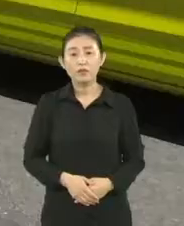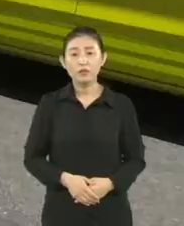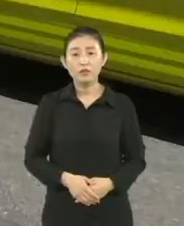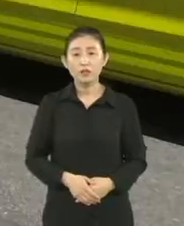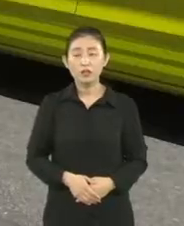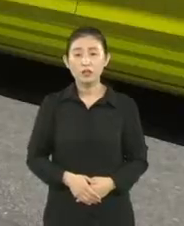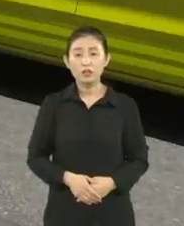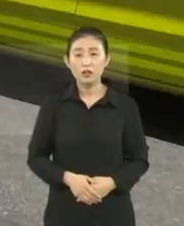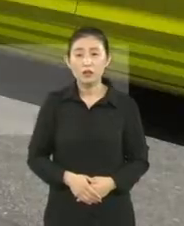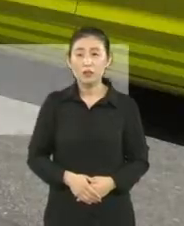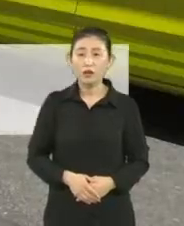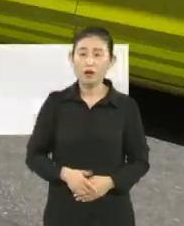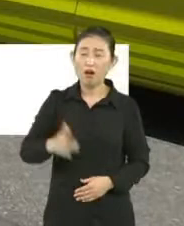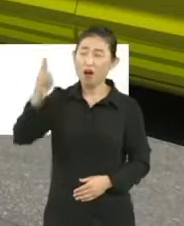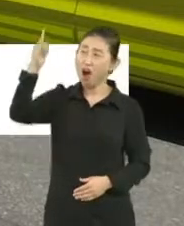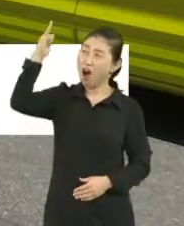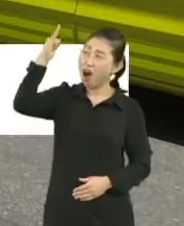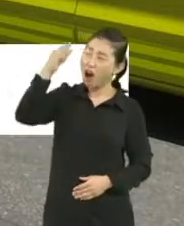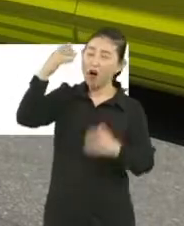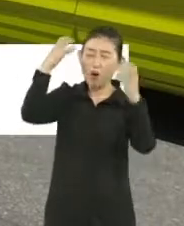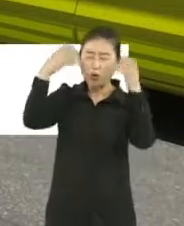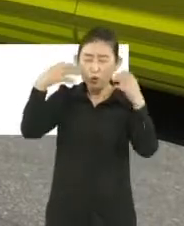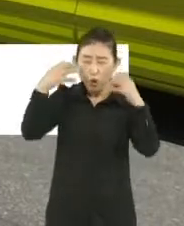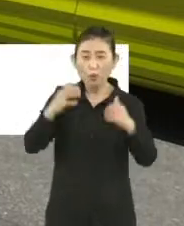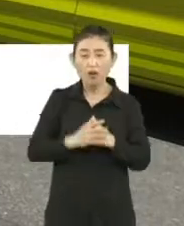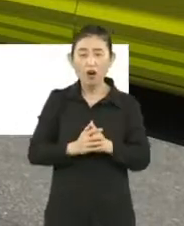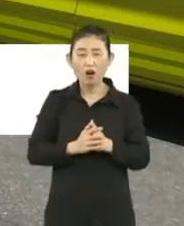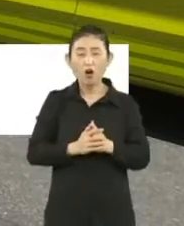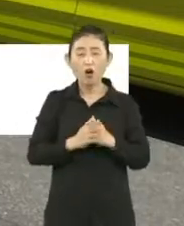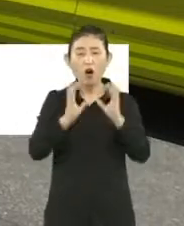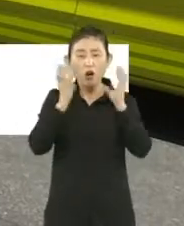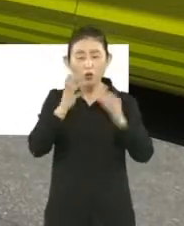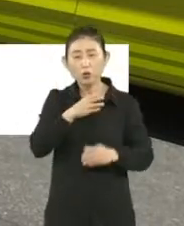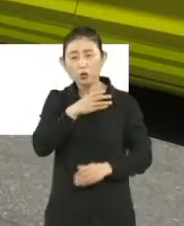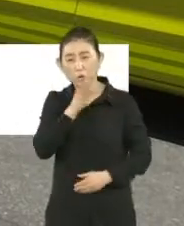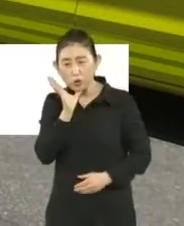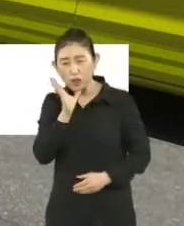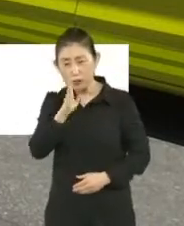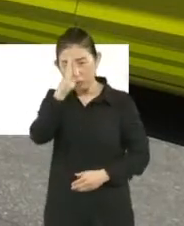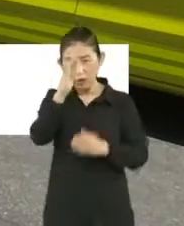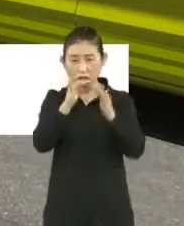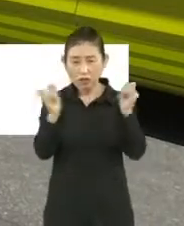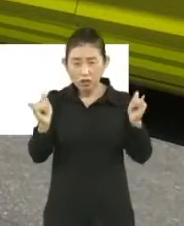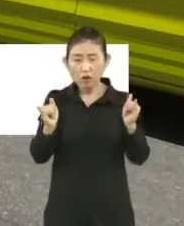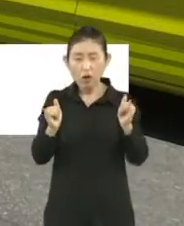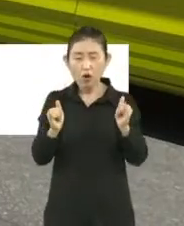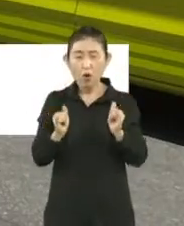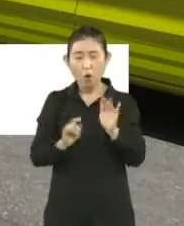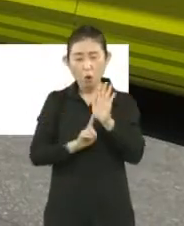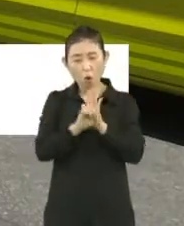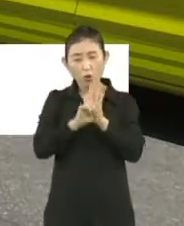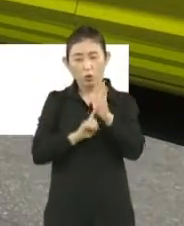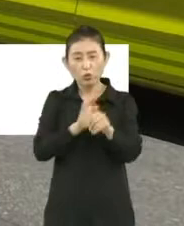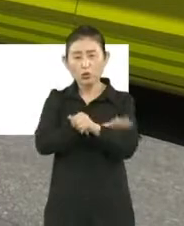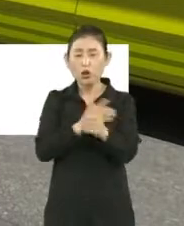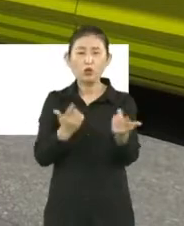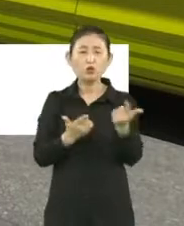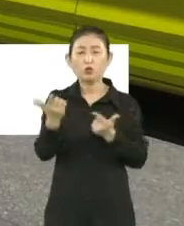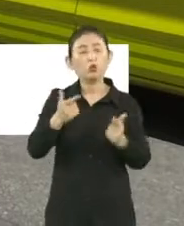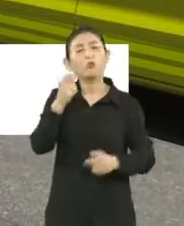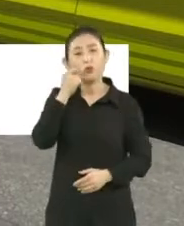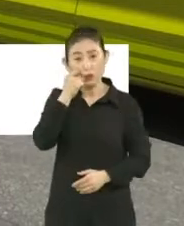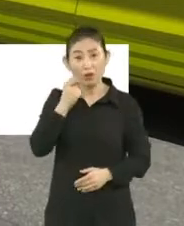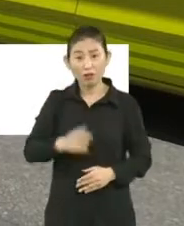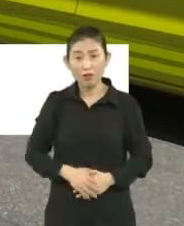조절 동체 자체가 많이 약해진 상태이기 때문에 요 건강한 성 이를 위해서 온도를 조절하는 기능 자체만 1 앞에서 있습니다